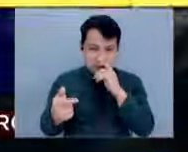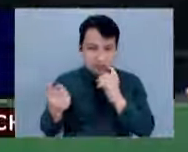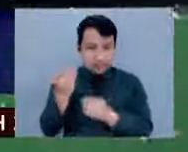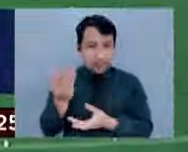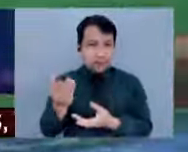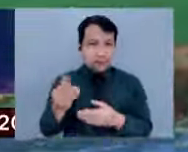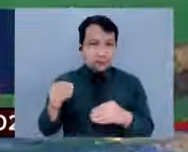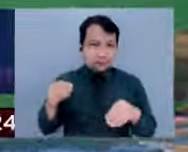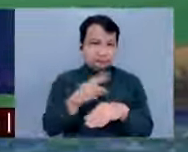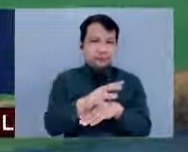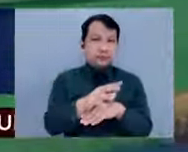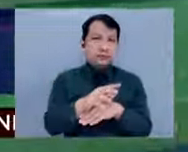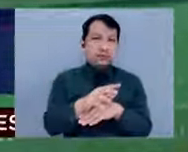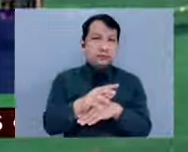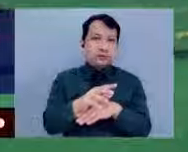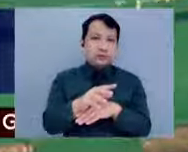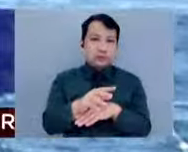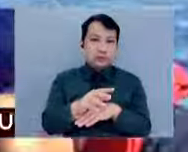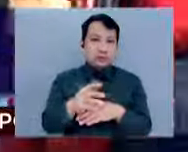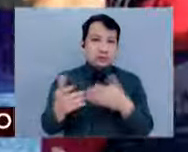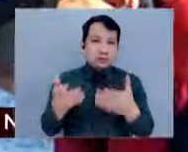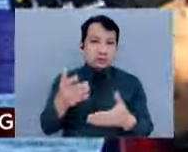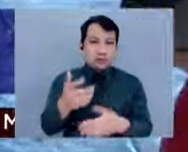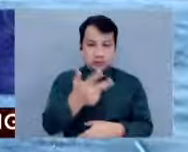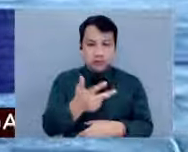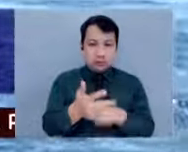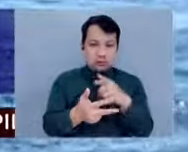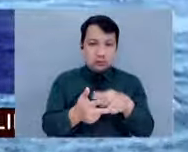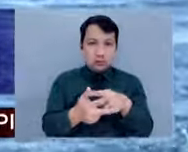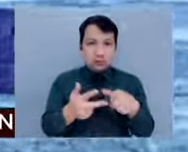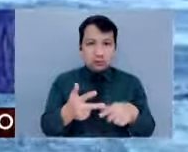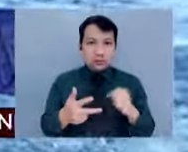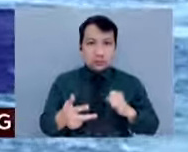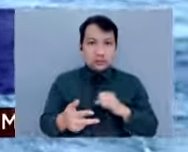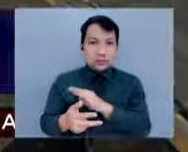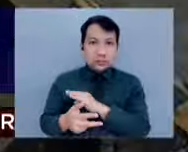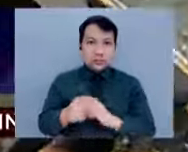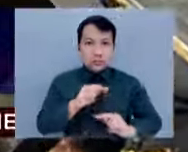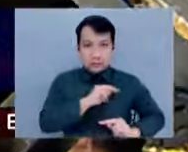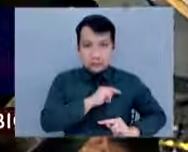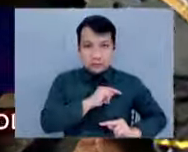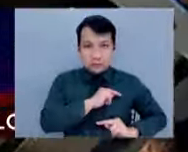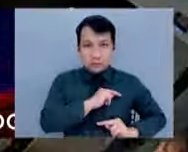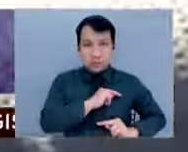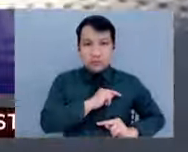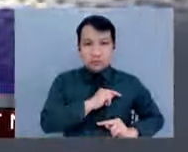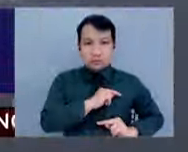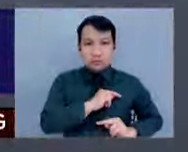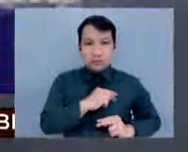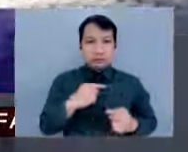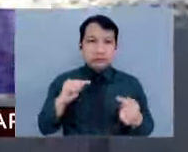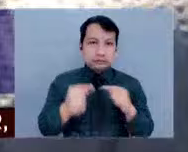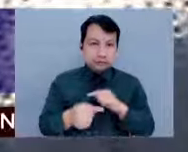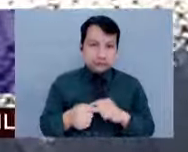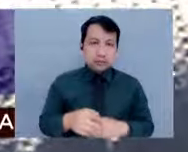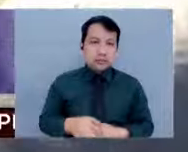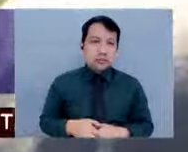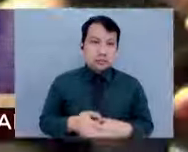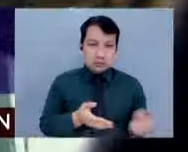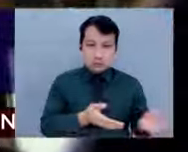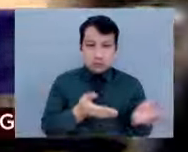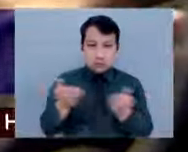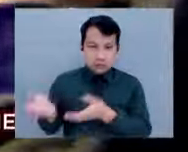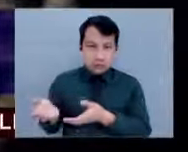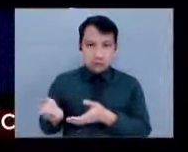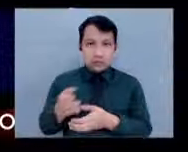ng impact ng tubig, 3 tauhan ng Philippine Navy na sakay ng UM4 ang sugatan. Isa-isang inilipat sa